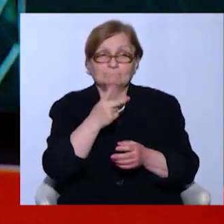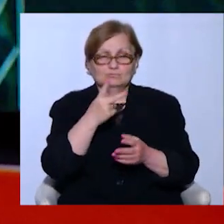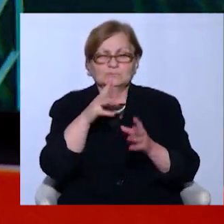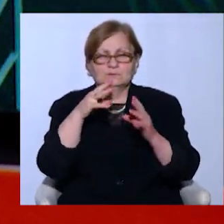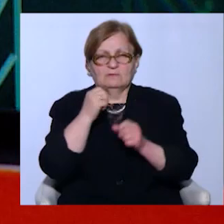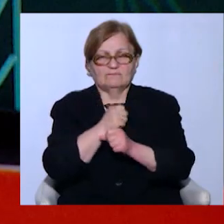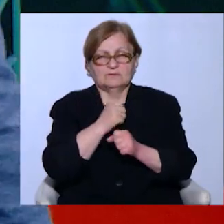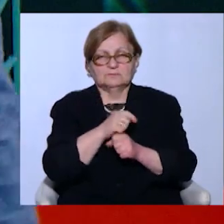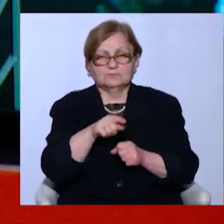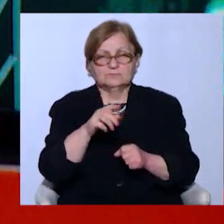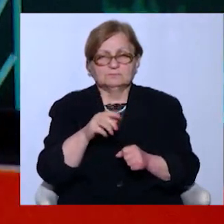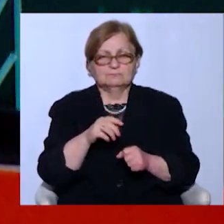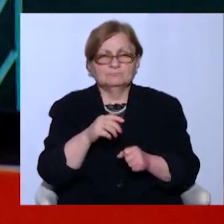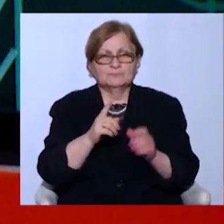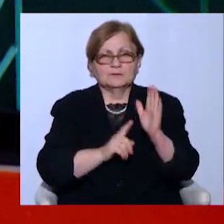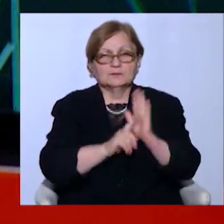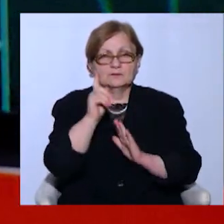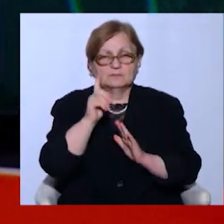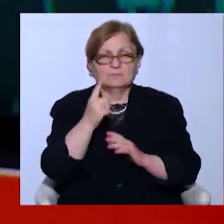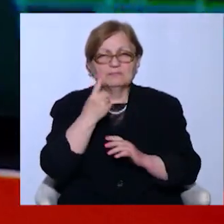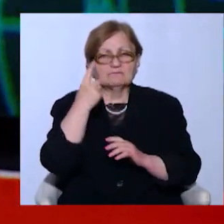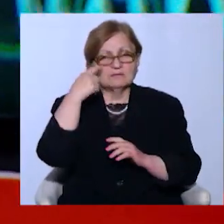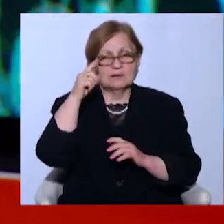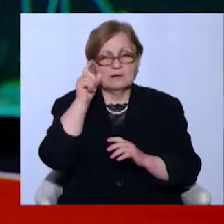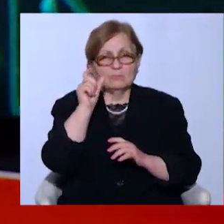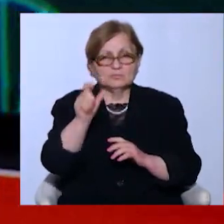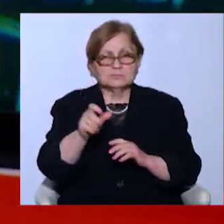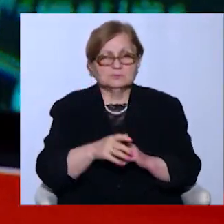ამოხსნებისას. მოდი დავიწყოთ პირველი ამოცანით.